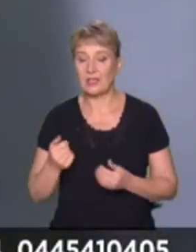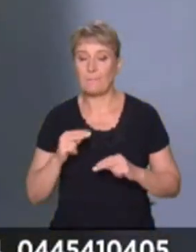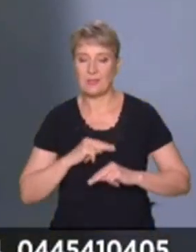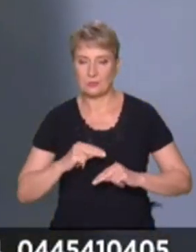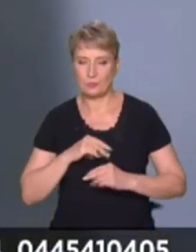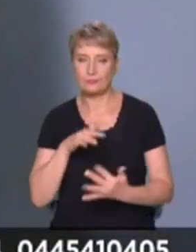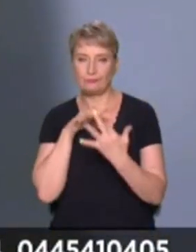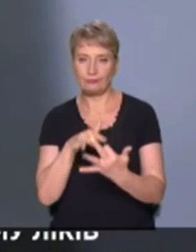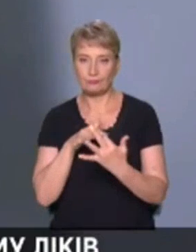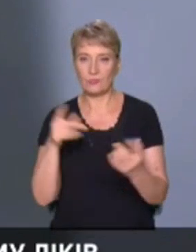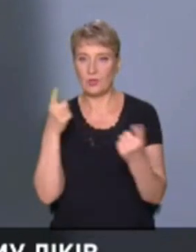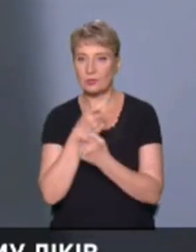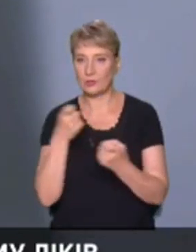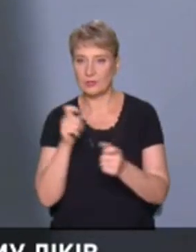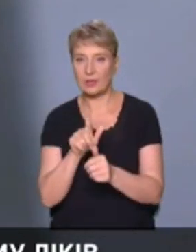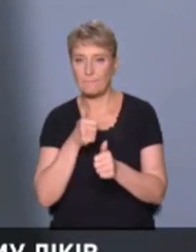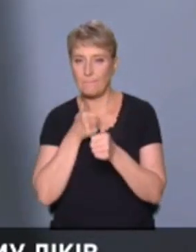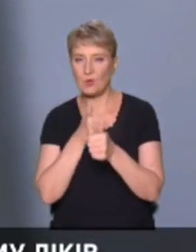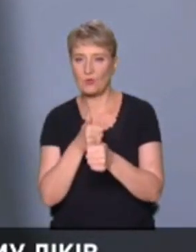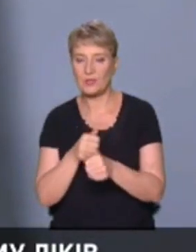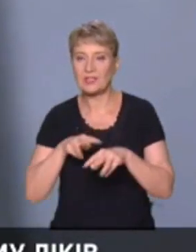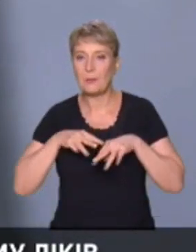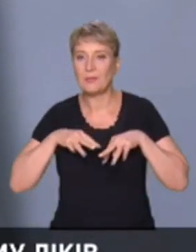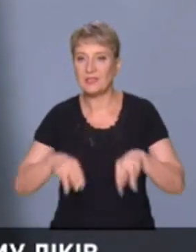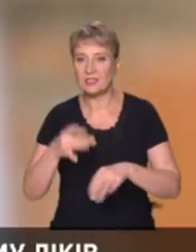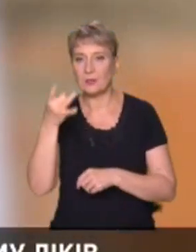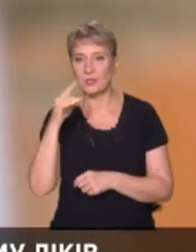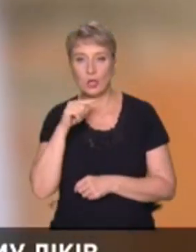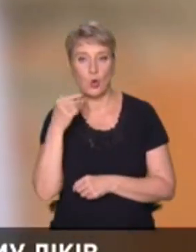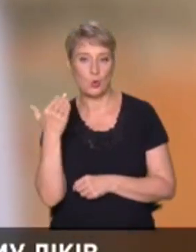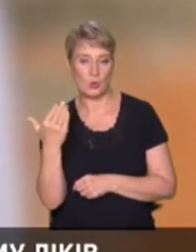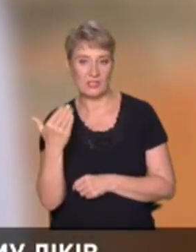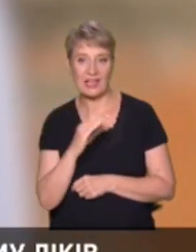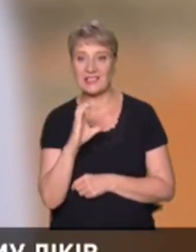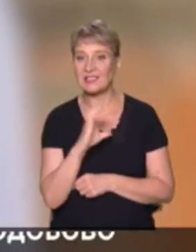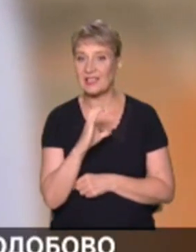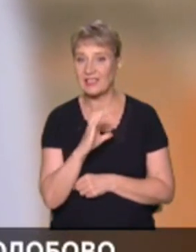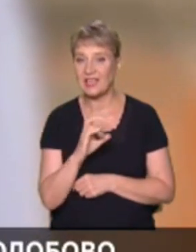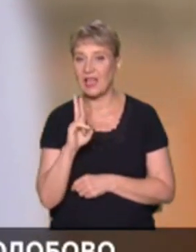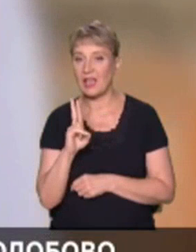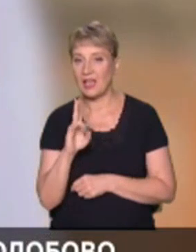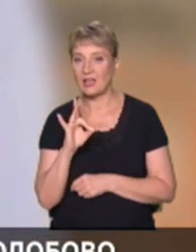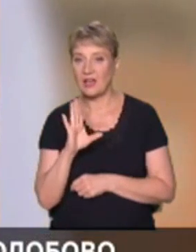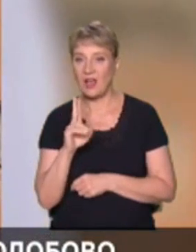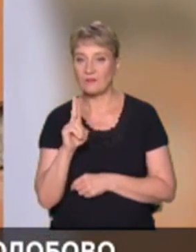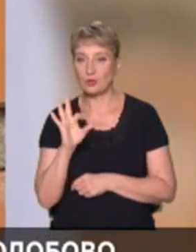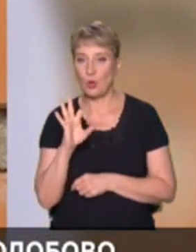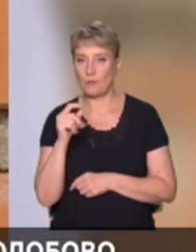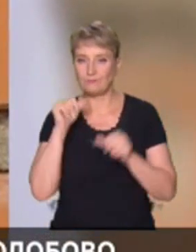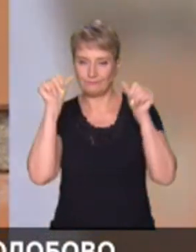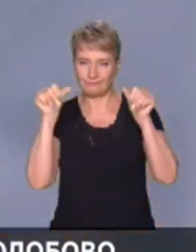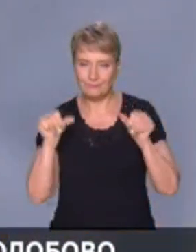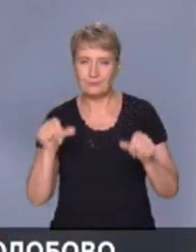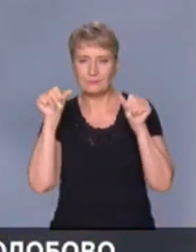вони оголосили полювання на міністра просвіти Росії Сергія Кравцова, розклеїли листівки по всьому